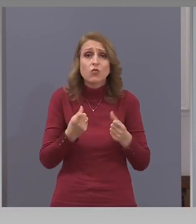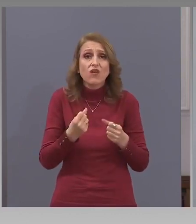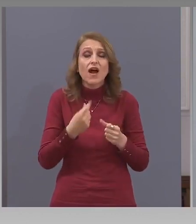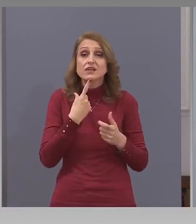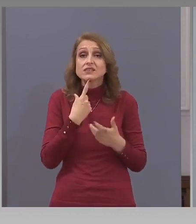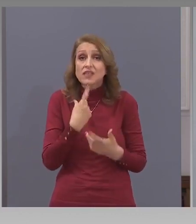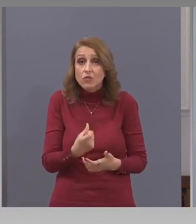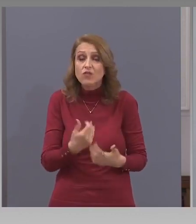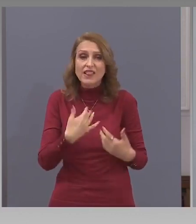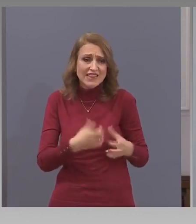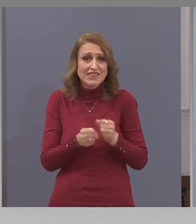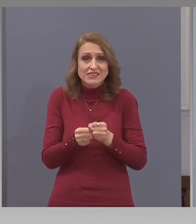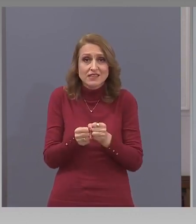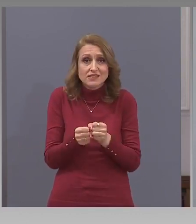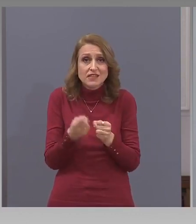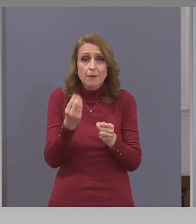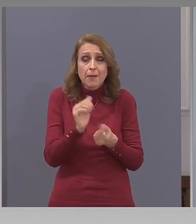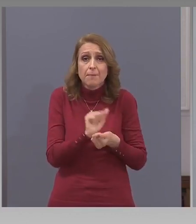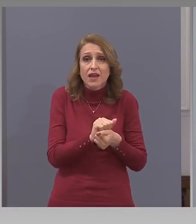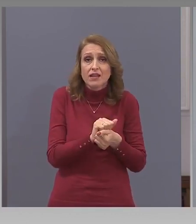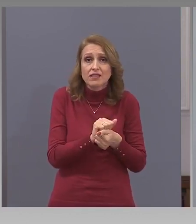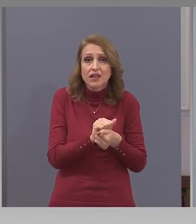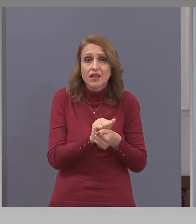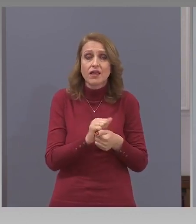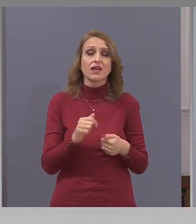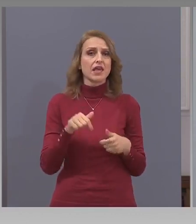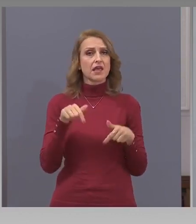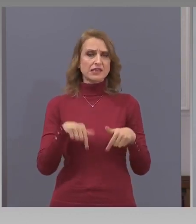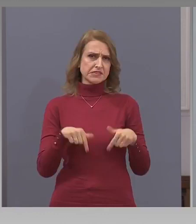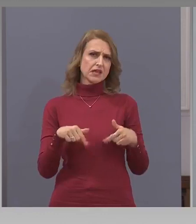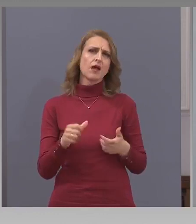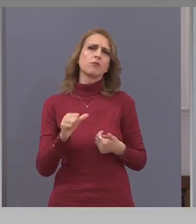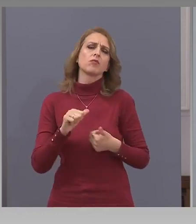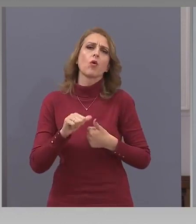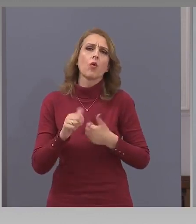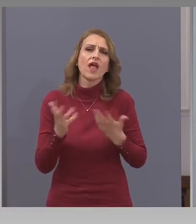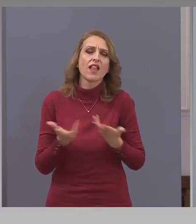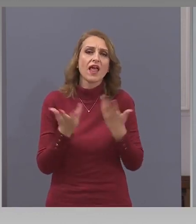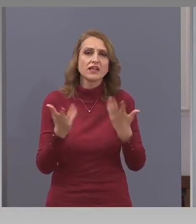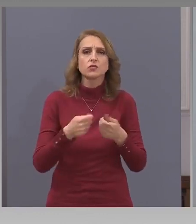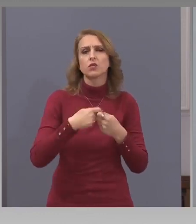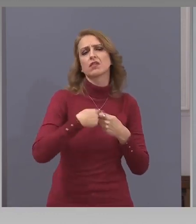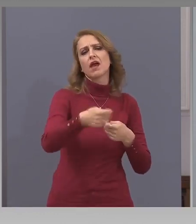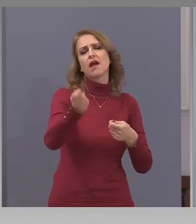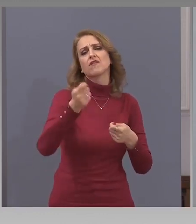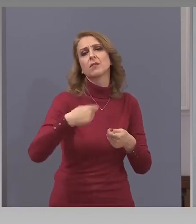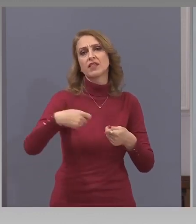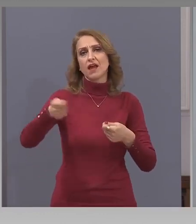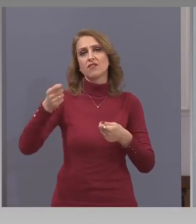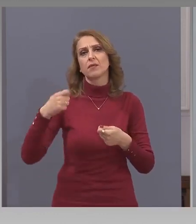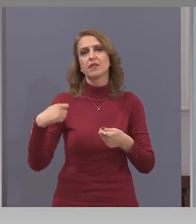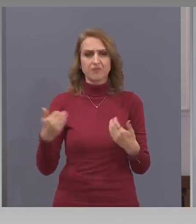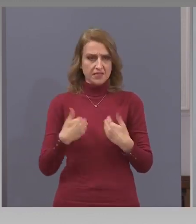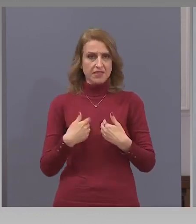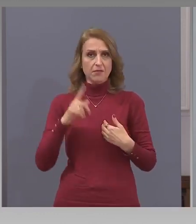Вие разбирате ли, че сега възможността да раздадеме днеска 7 милиарда е в нашите ръце?